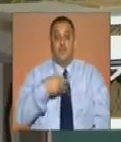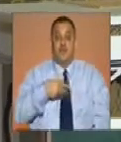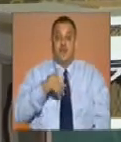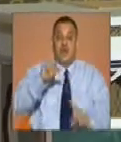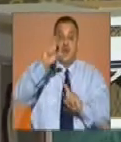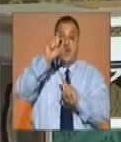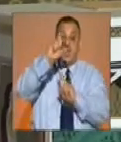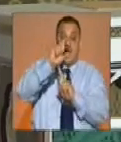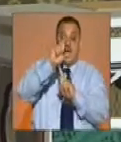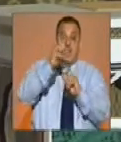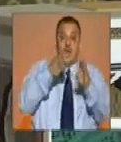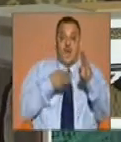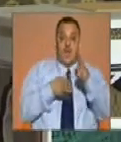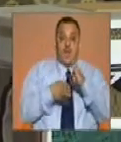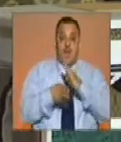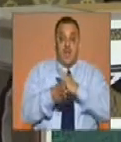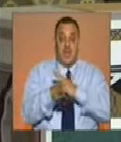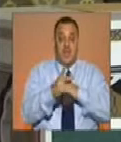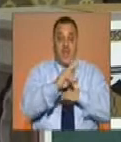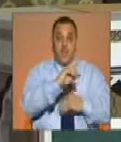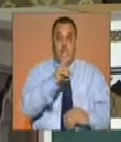أو في أماكن